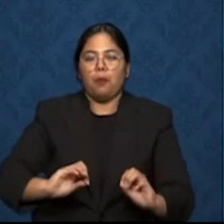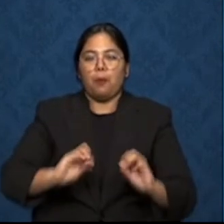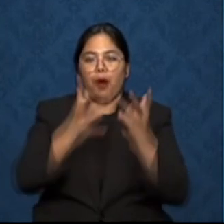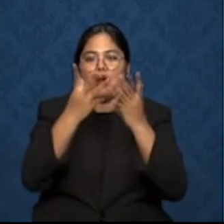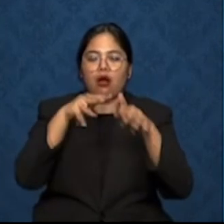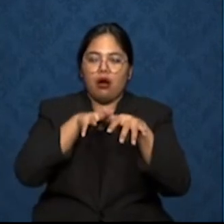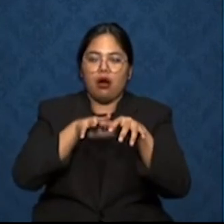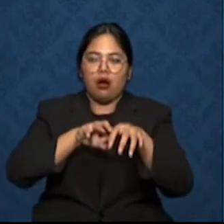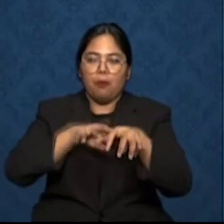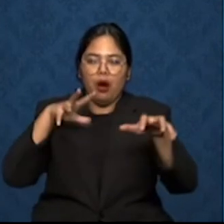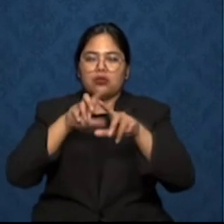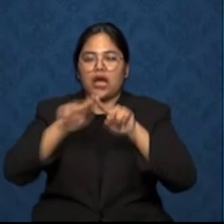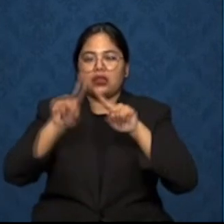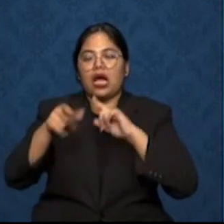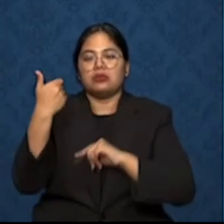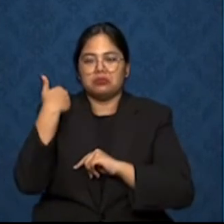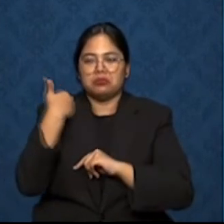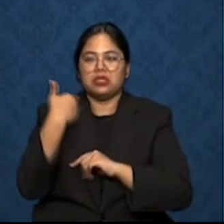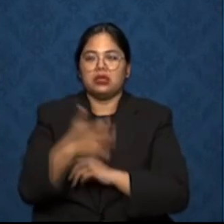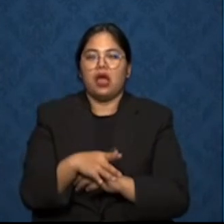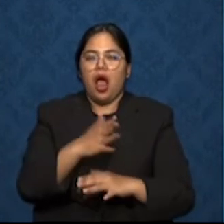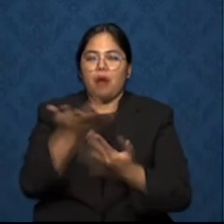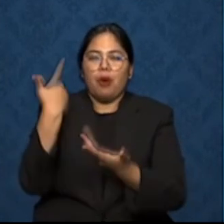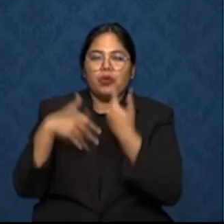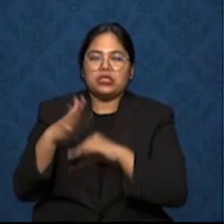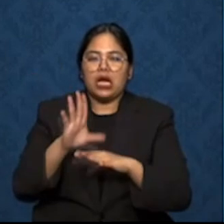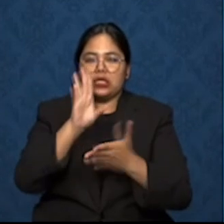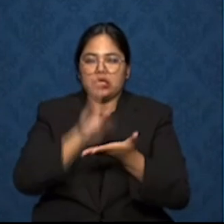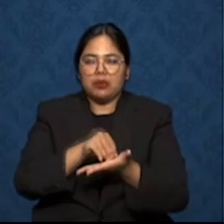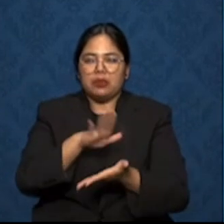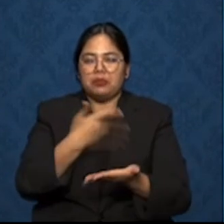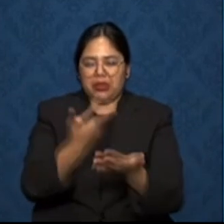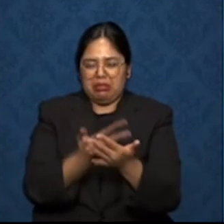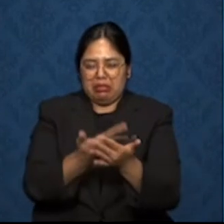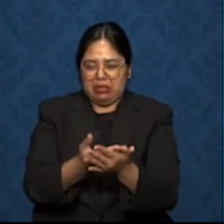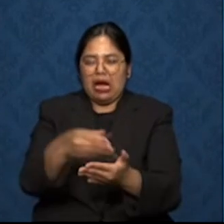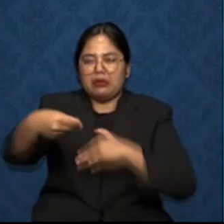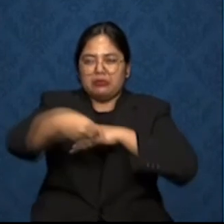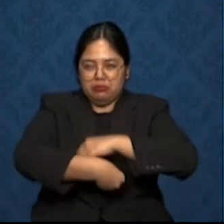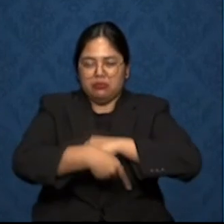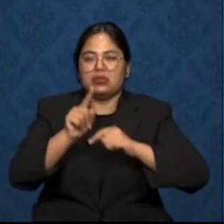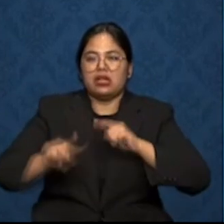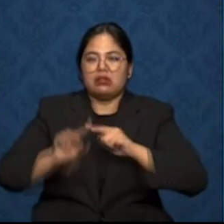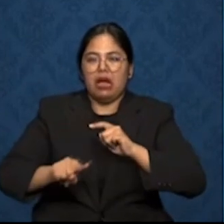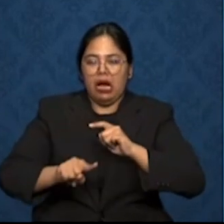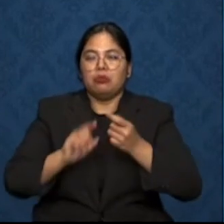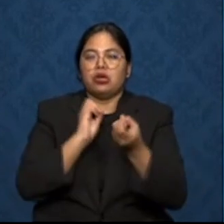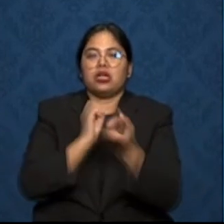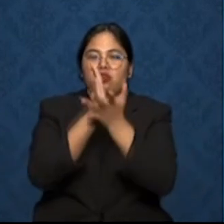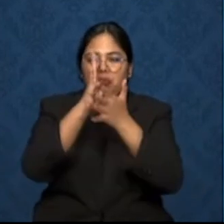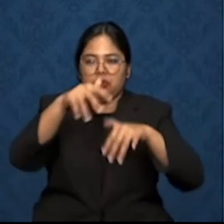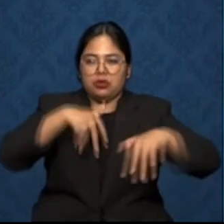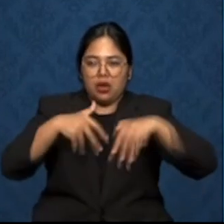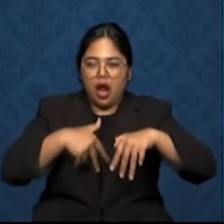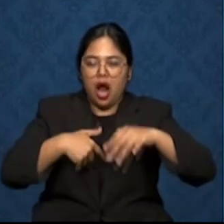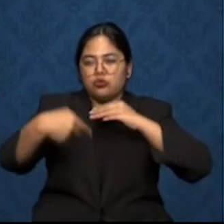จนกทงประวาศาตต้องสำร่อยเลยครับอย่าปลอยใหเสร็เงินเพเล็กน้อยมาทำใหเกิดคามสเสียทใหญ่หลวงอย่าปลอยให้